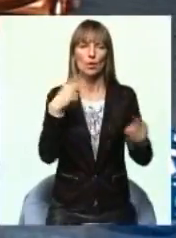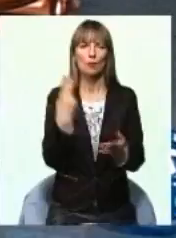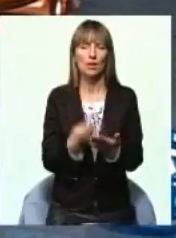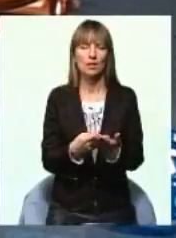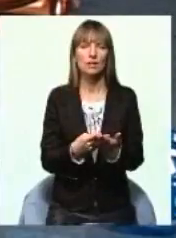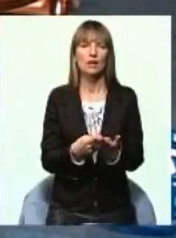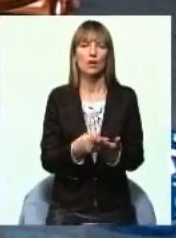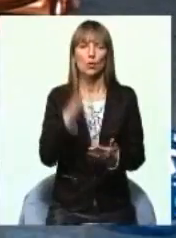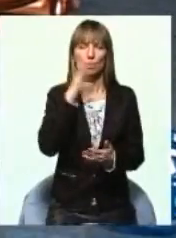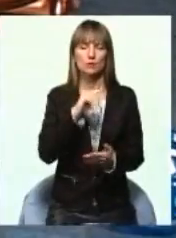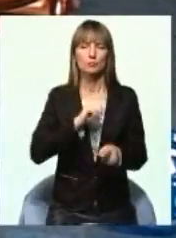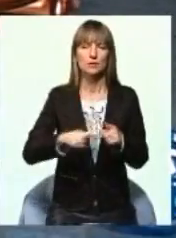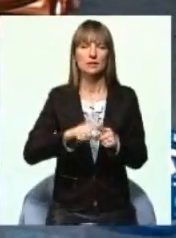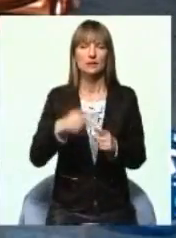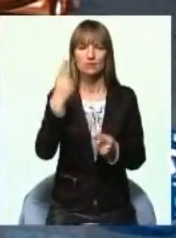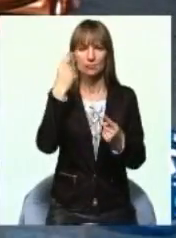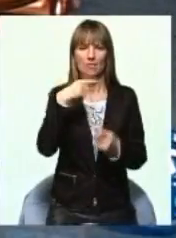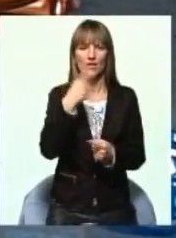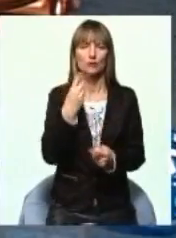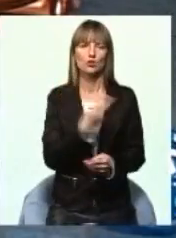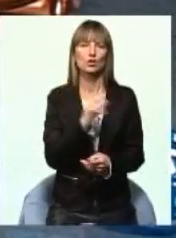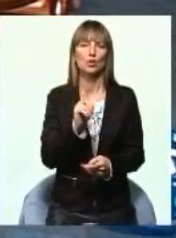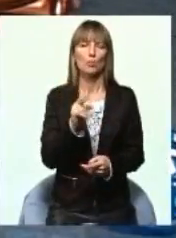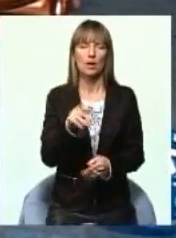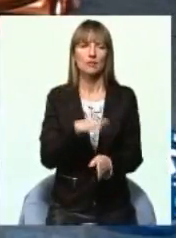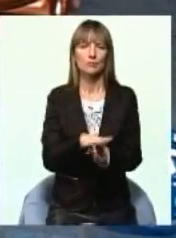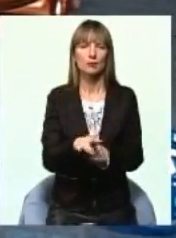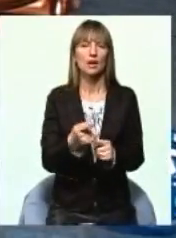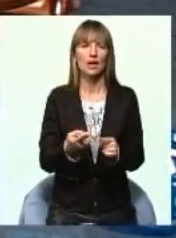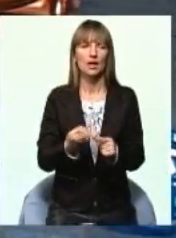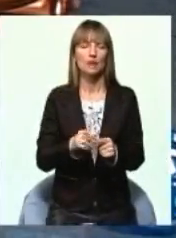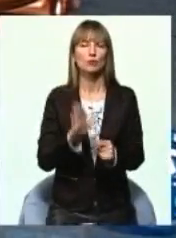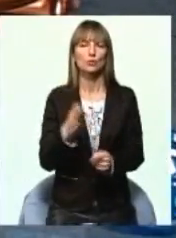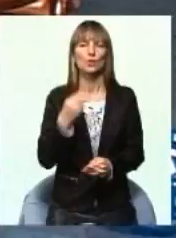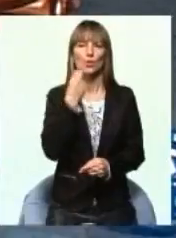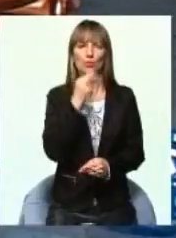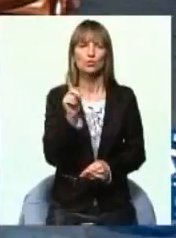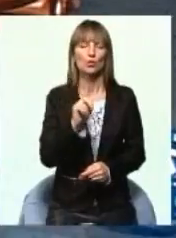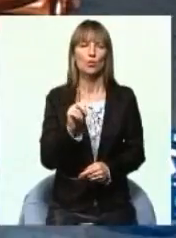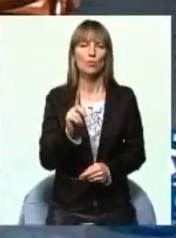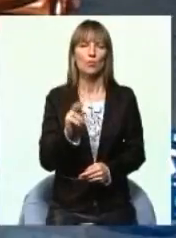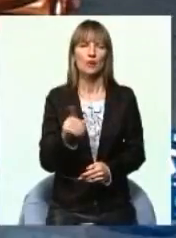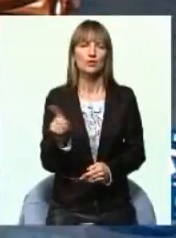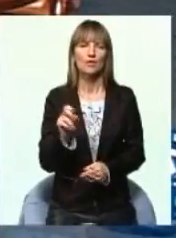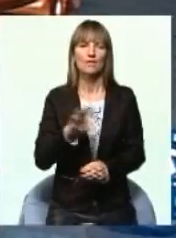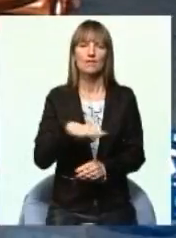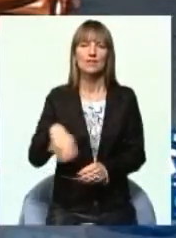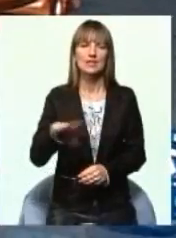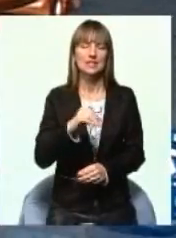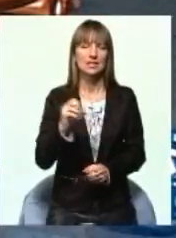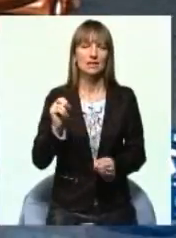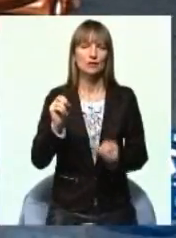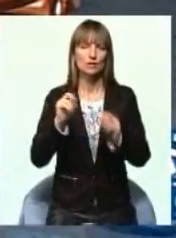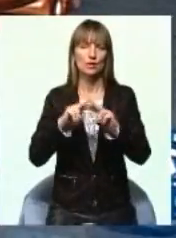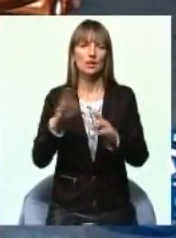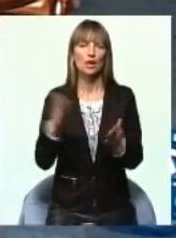бажання промовляти або загадувати, щоб вони всі збулися. Це буде найкращим методом, щоб дійсно таке підтвердження тому, що всі зірки, які